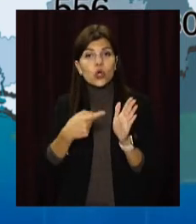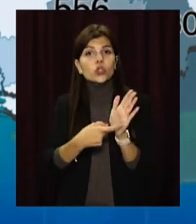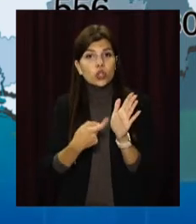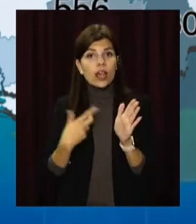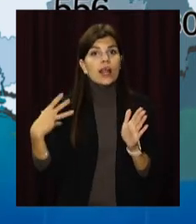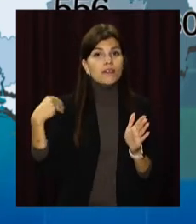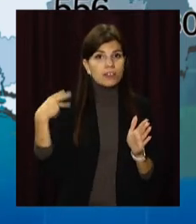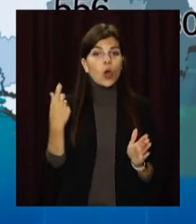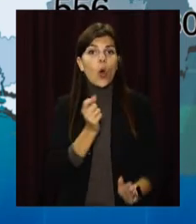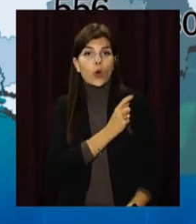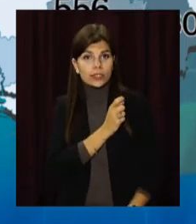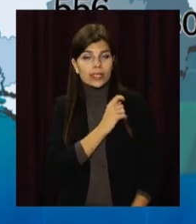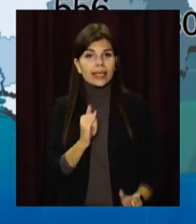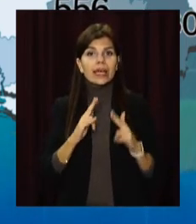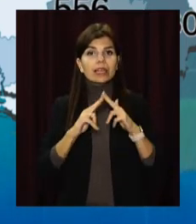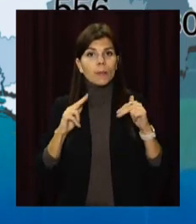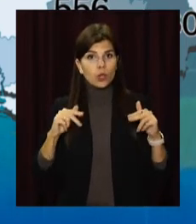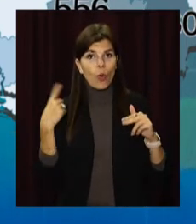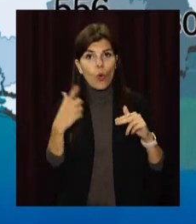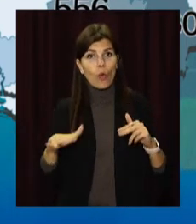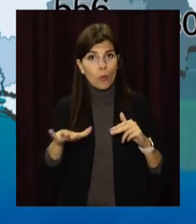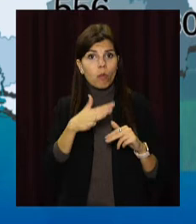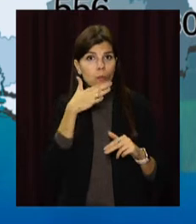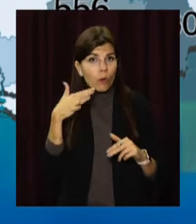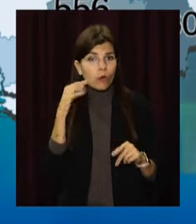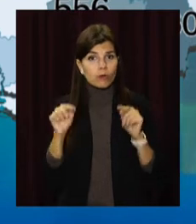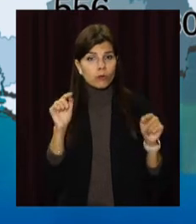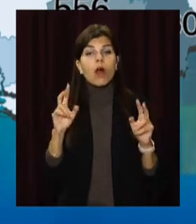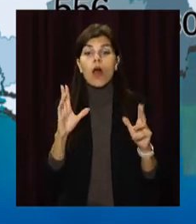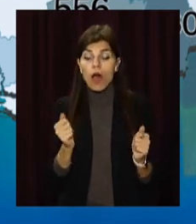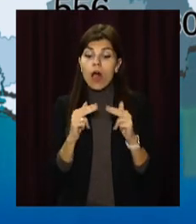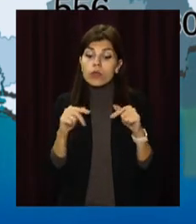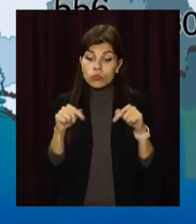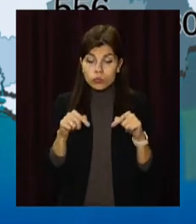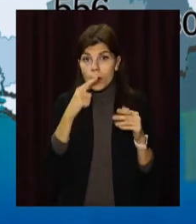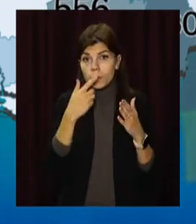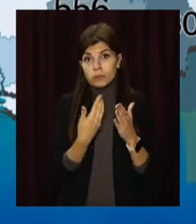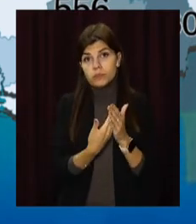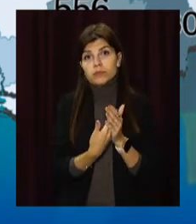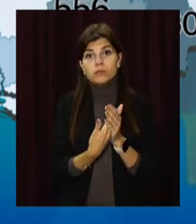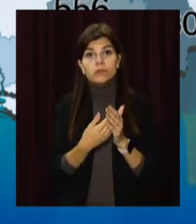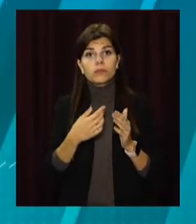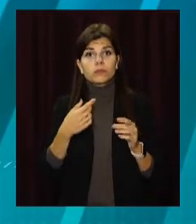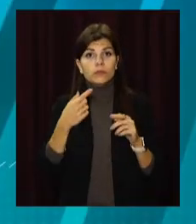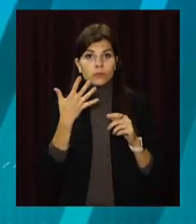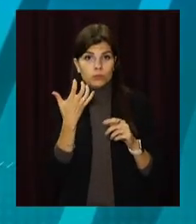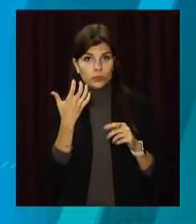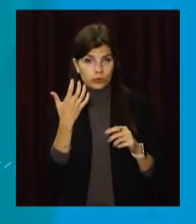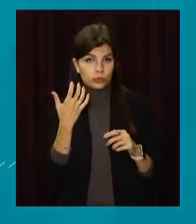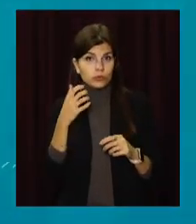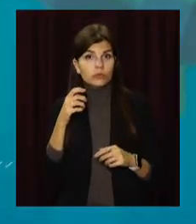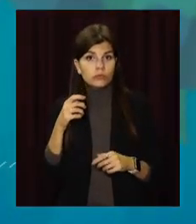Донецька, Львівська, Одеська та Дніпропетровська області. Зокрема, на Дніпропетровщині понад 500 нових недужих. За даними